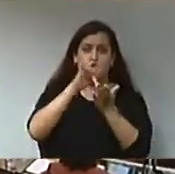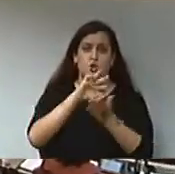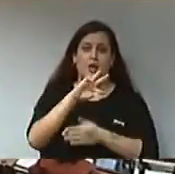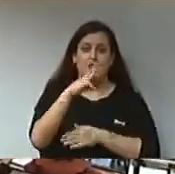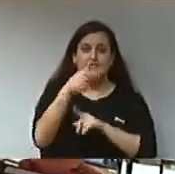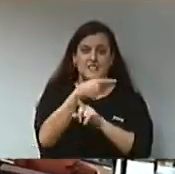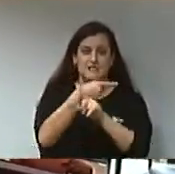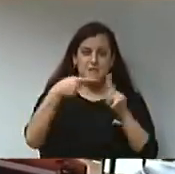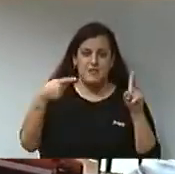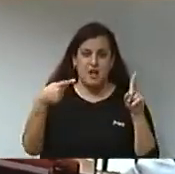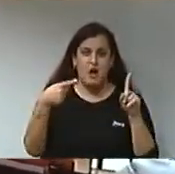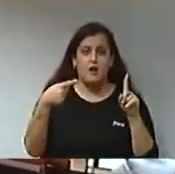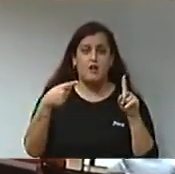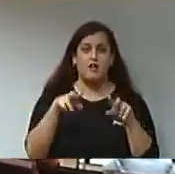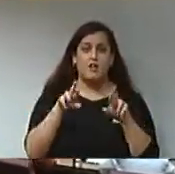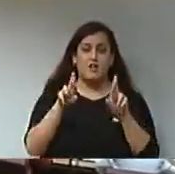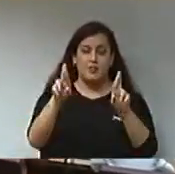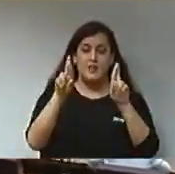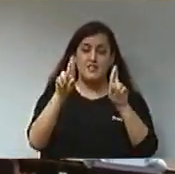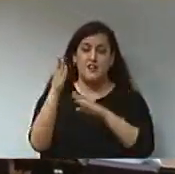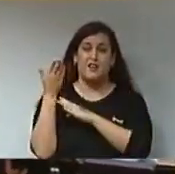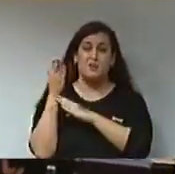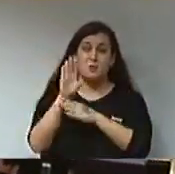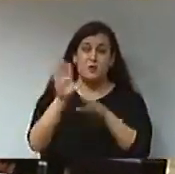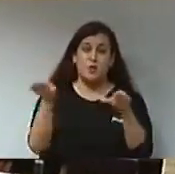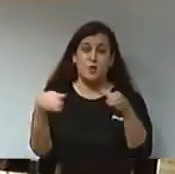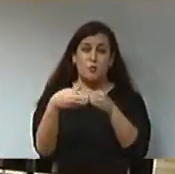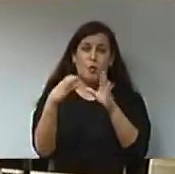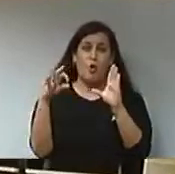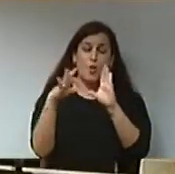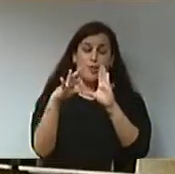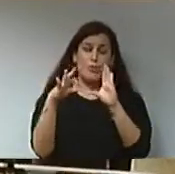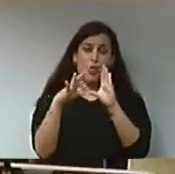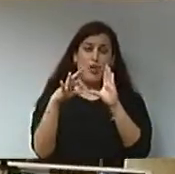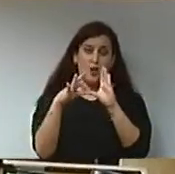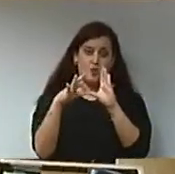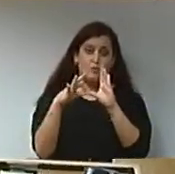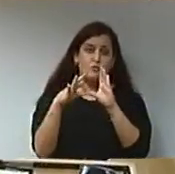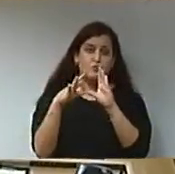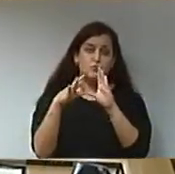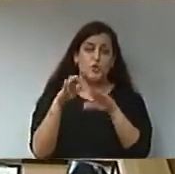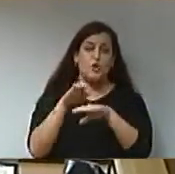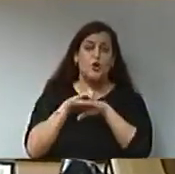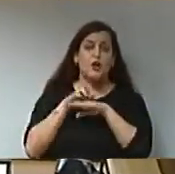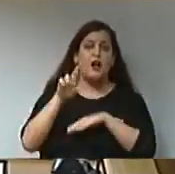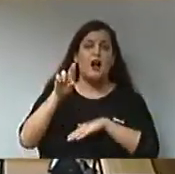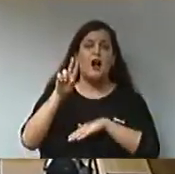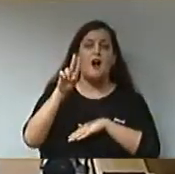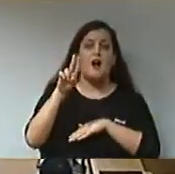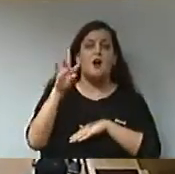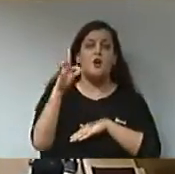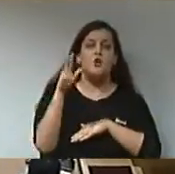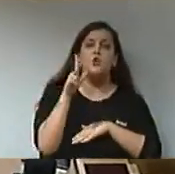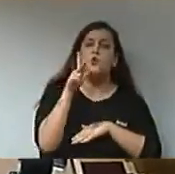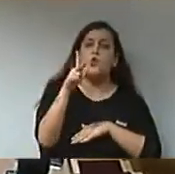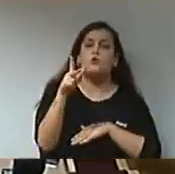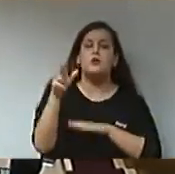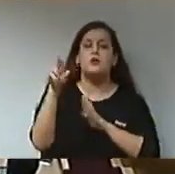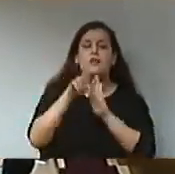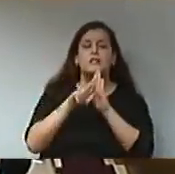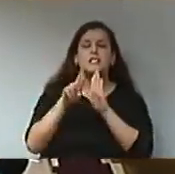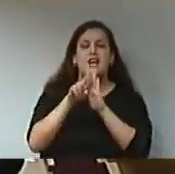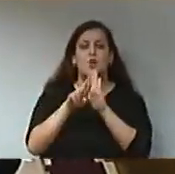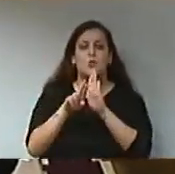tot desitjant que la síndica del grup parlamentari de Ciudadanos, la nostra col·lega Ruth Merino, es recupere